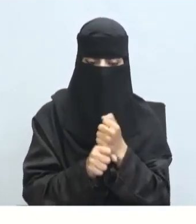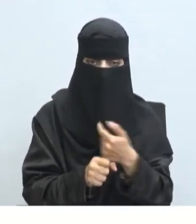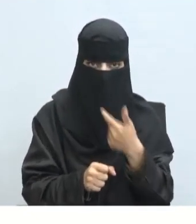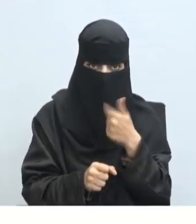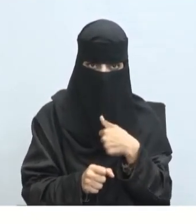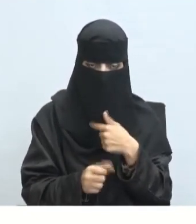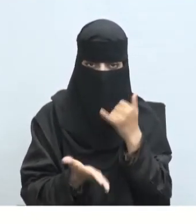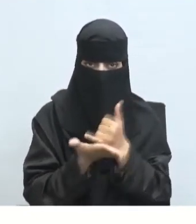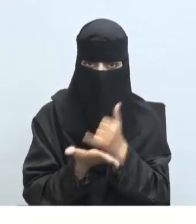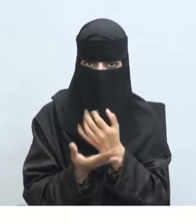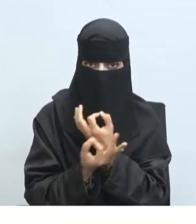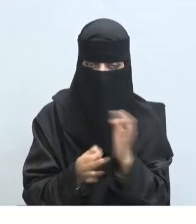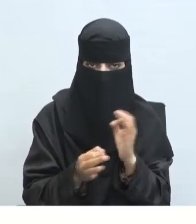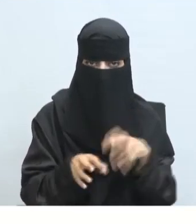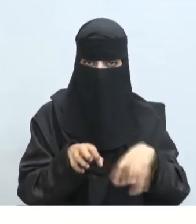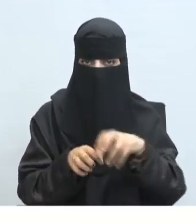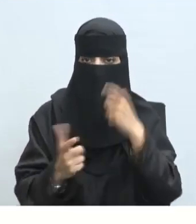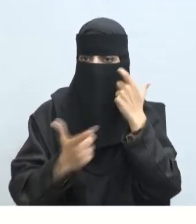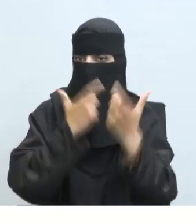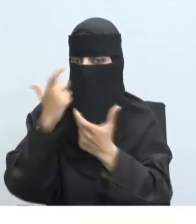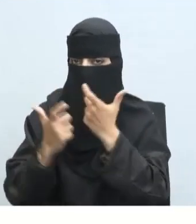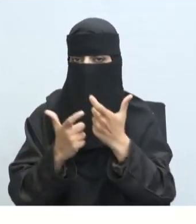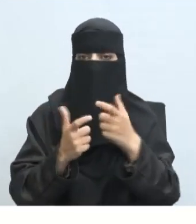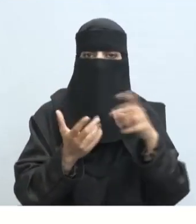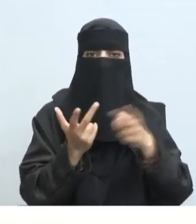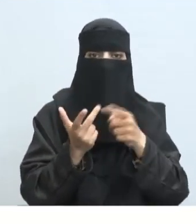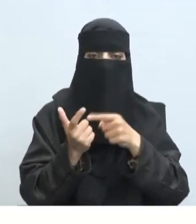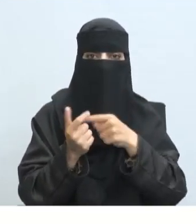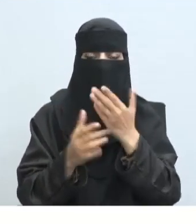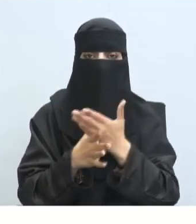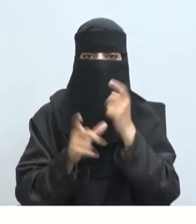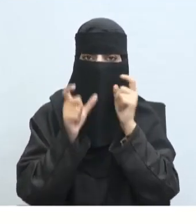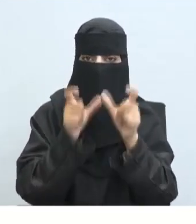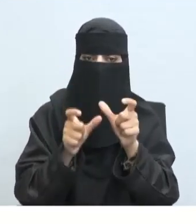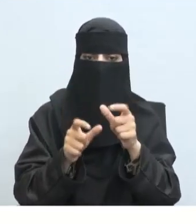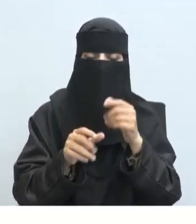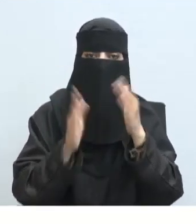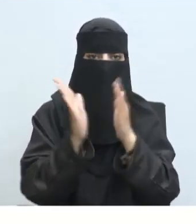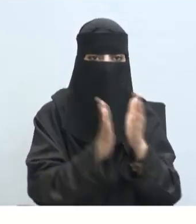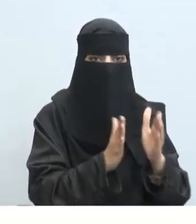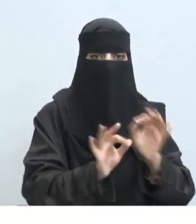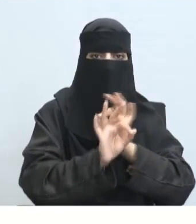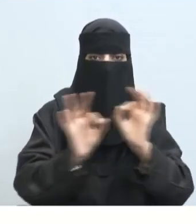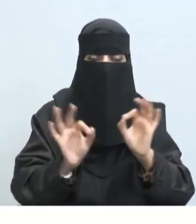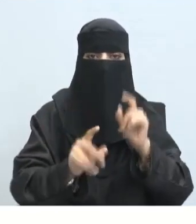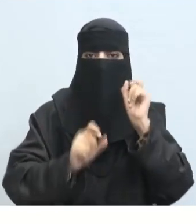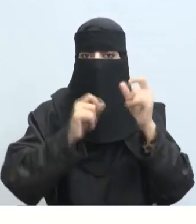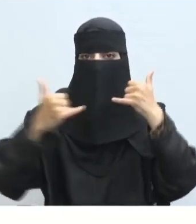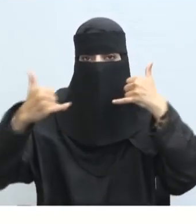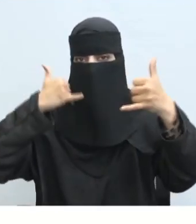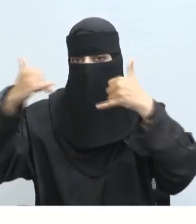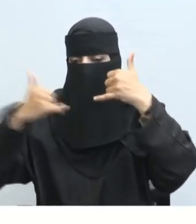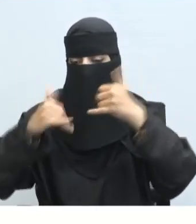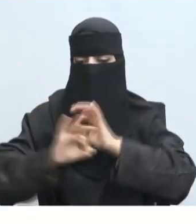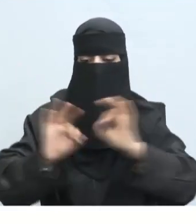ذكرنا تتحمل مسؤوليه الفرز المراقبه الموارد تهتم بالقياده التنظيم التفويض الاتصال مع جميع